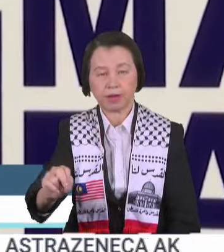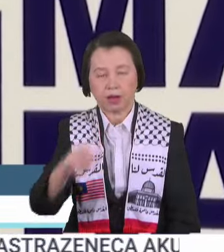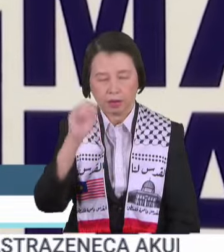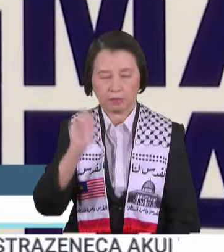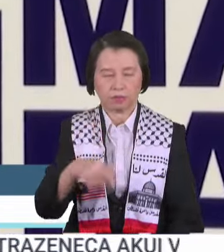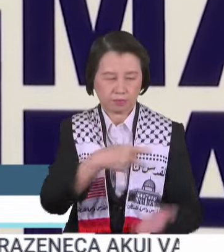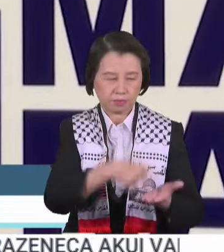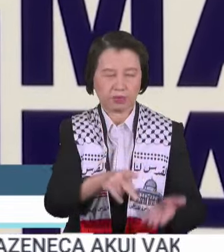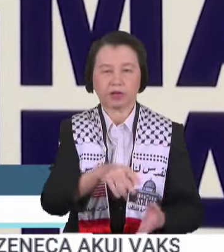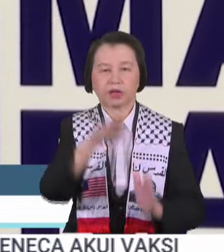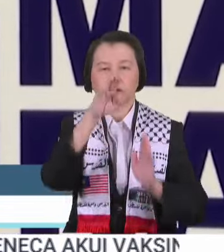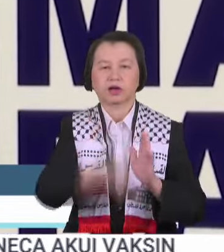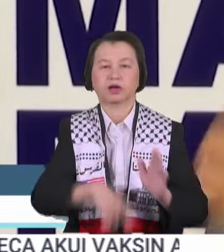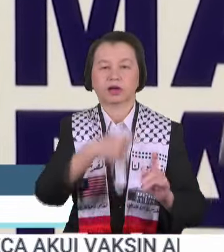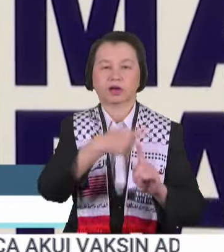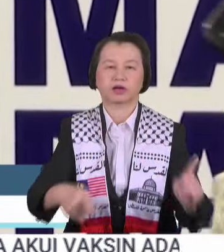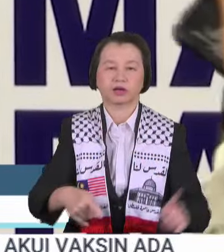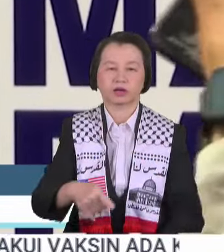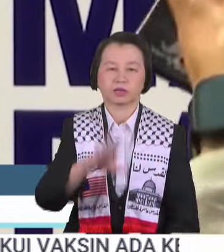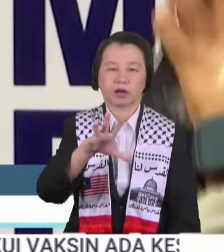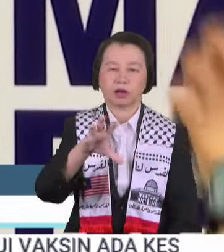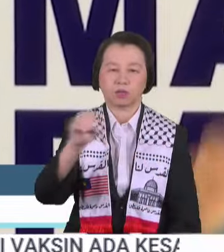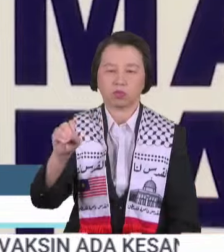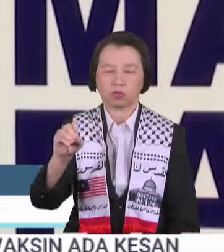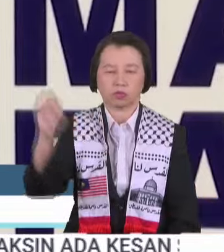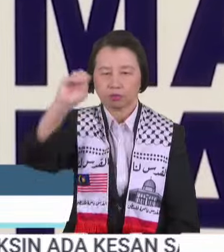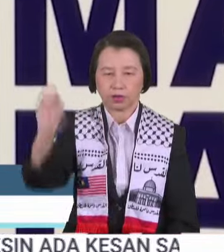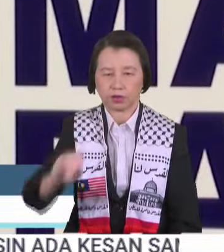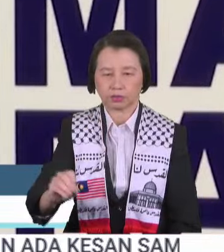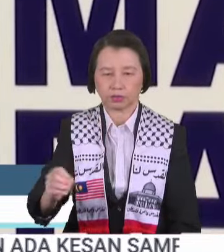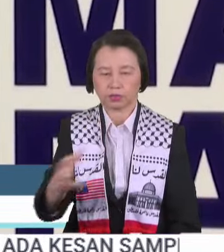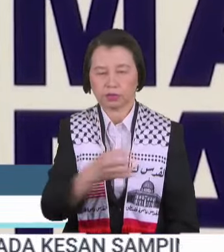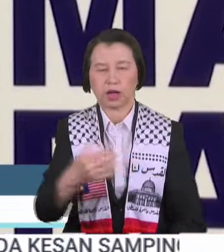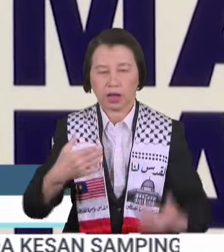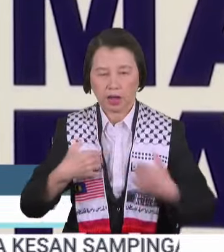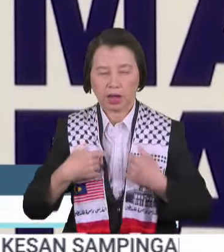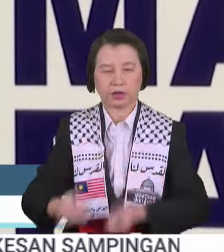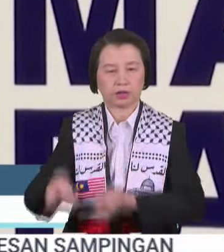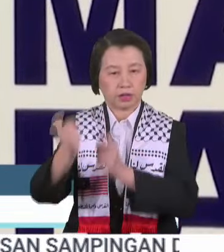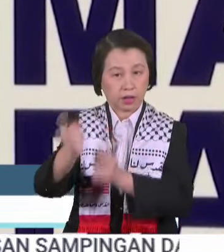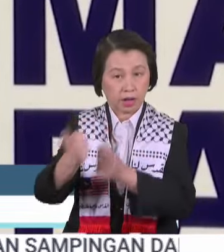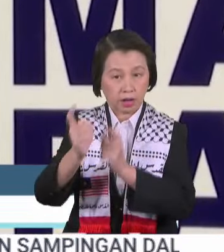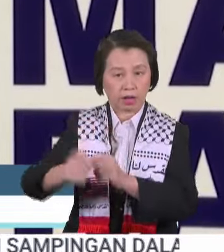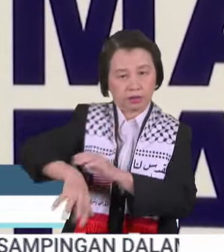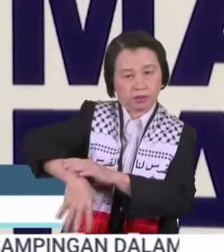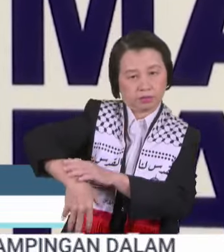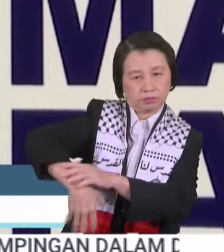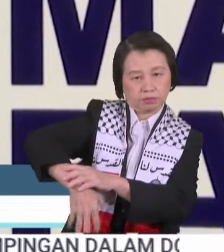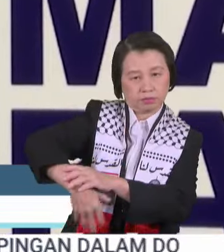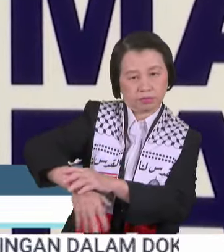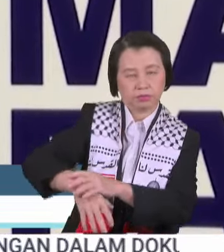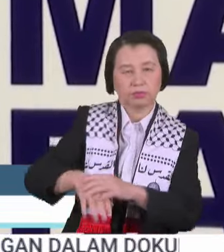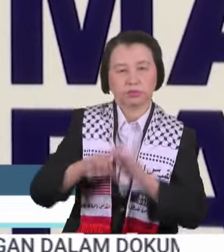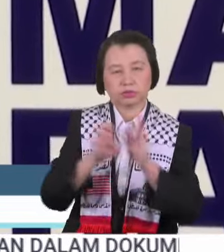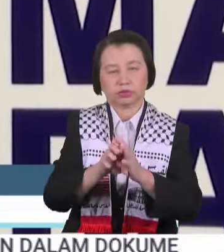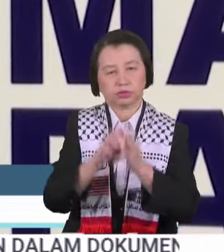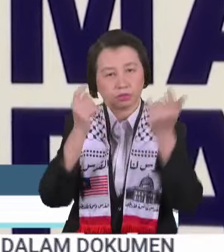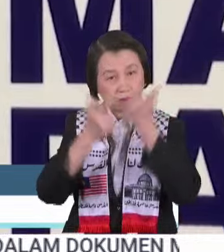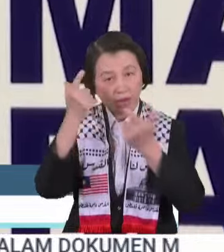sini. Dan terdapat juga pelbagai hadiah-hadiah cabutan bertuah yang menarik seperti pakej